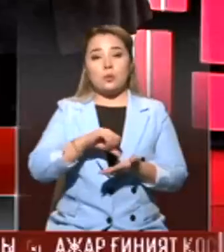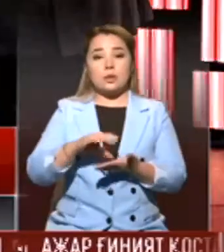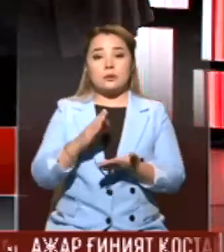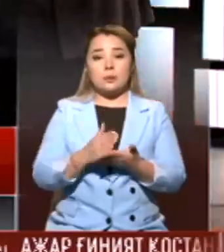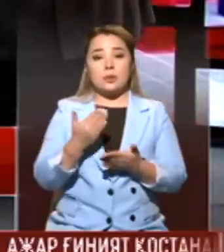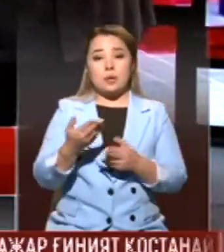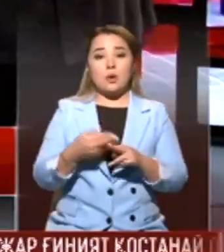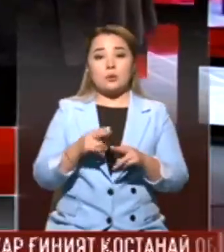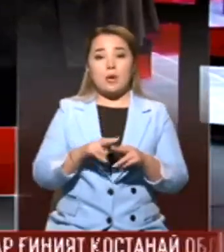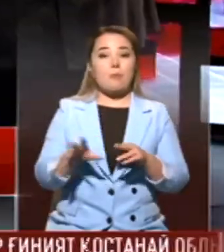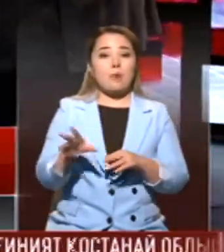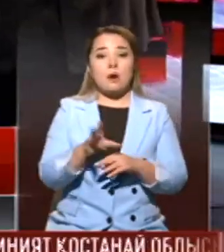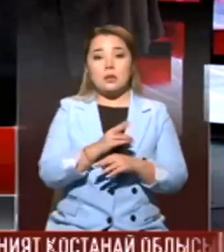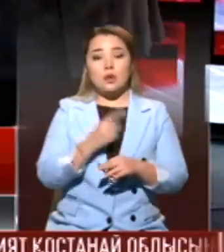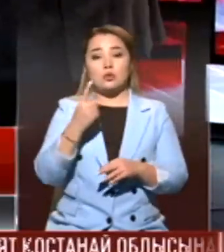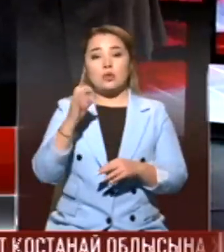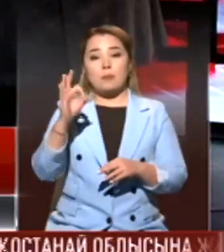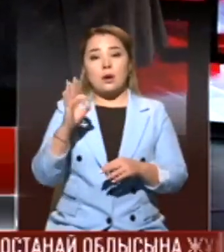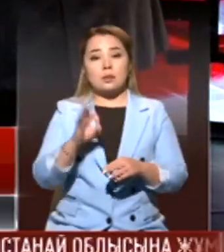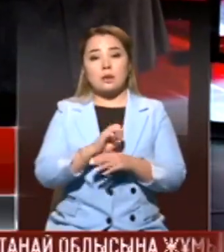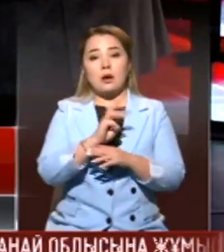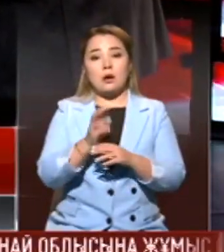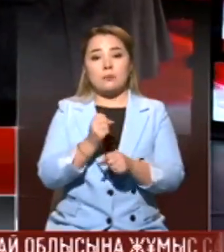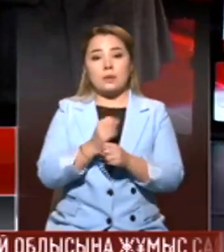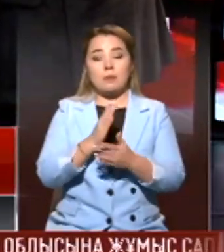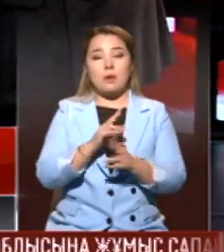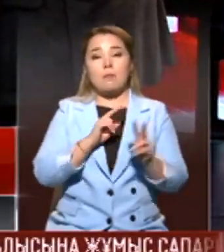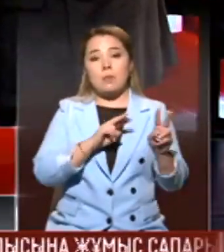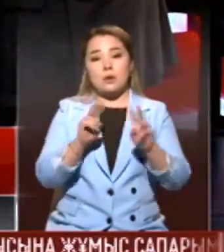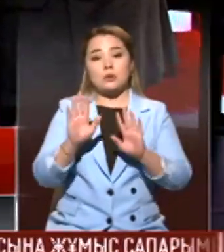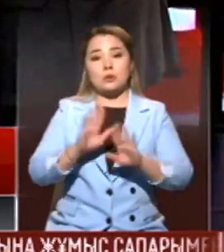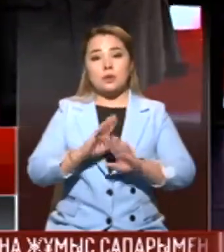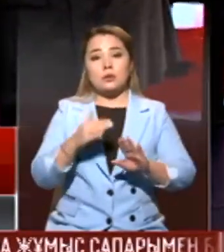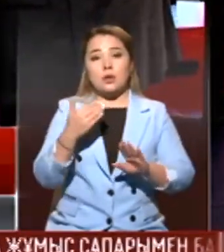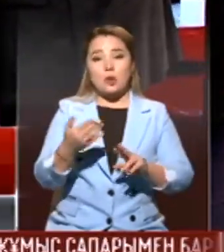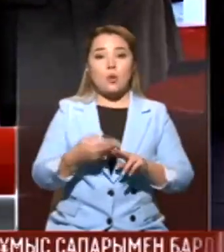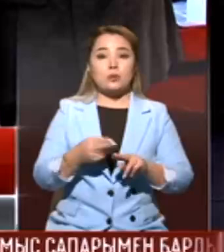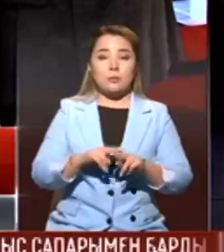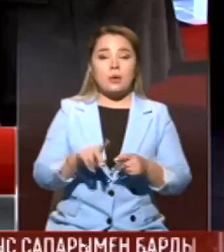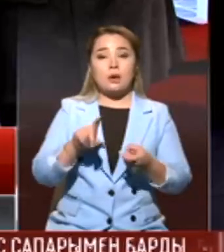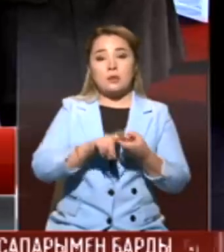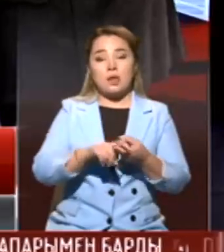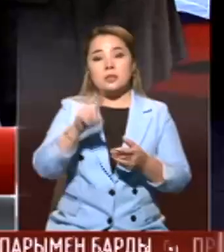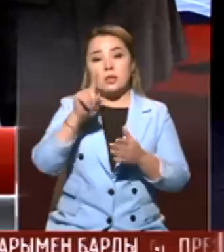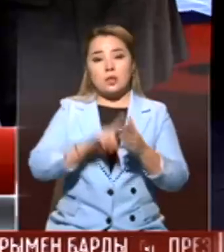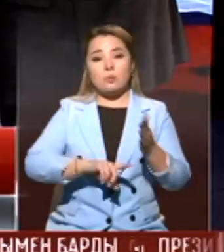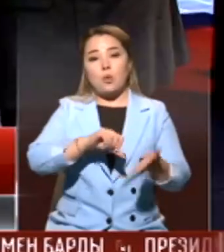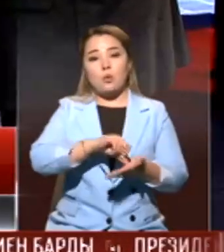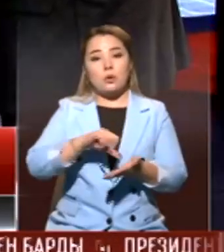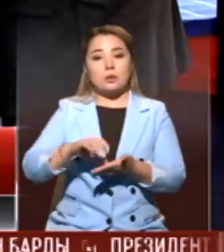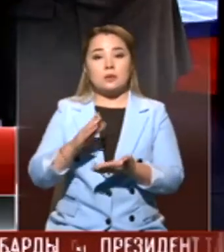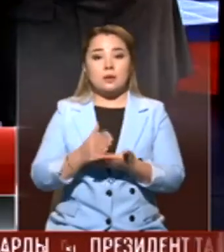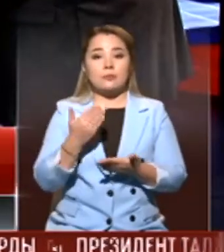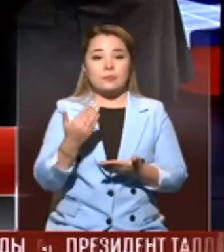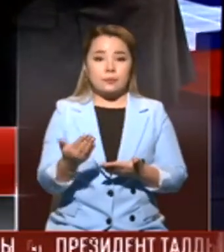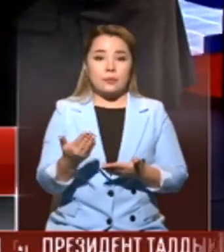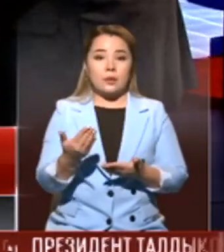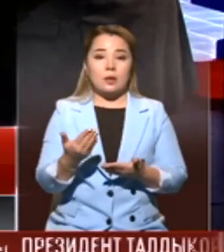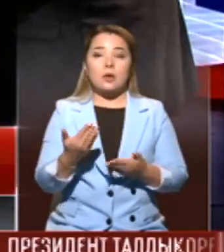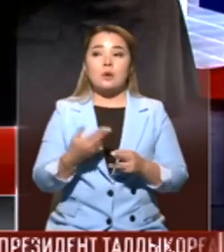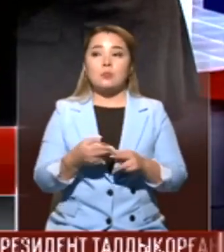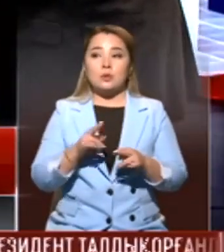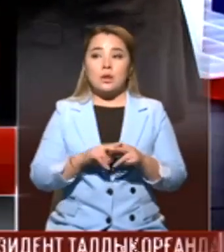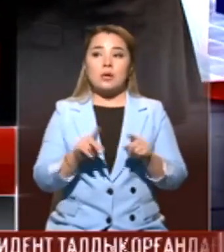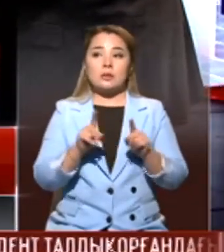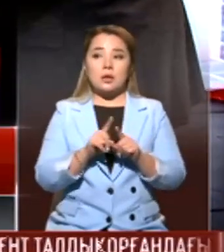ма, солардың барлығын біз 100% қамтимыз. Тек қана байқаушылармен емес, сонымен қатар сенімді өкілдермен де. Иә,